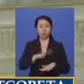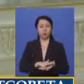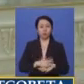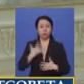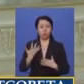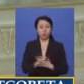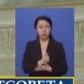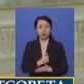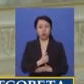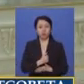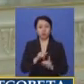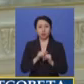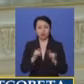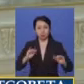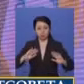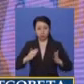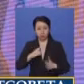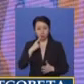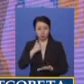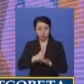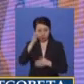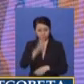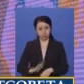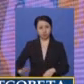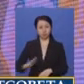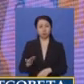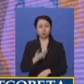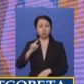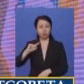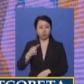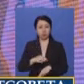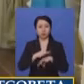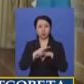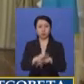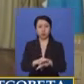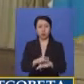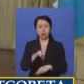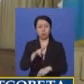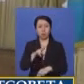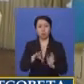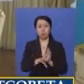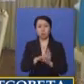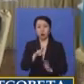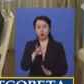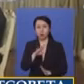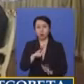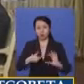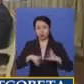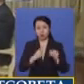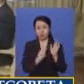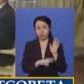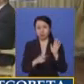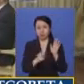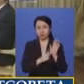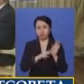нам удалось избежать негативного развития ситуации сказал ей басы мы впервые провели праймериз по его результатам семьдесят семь